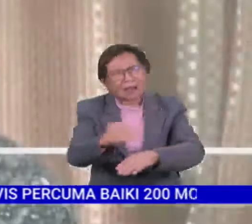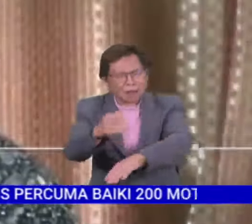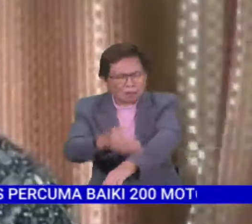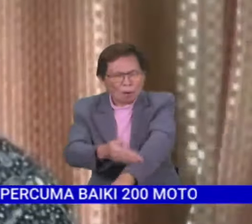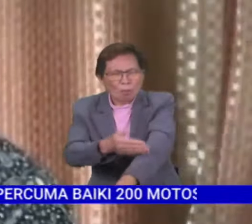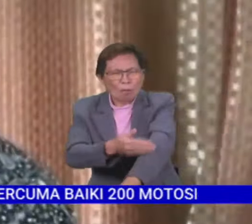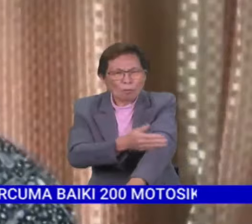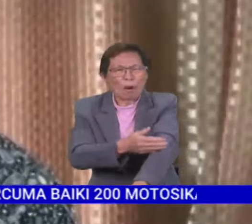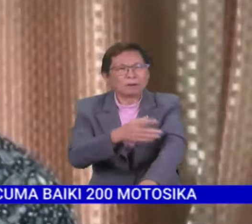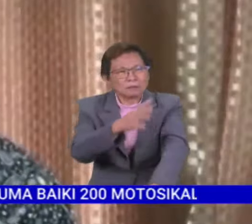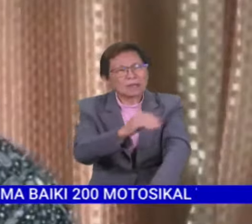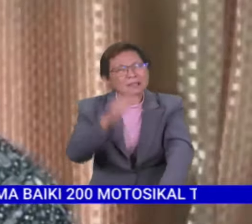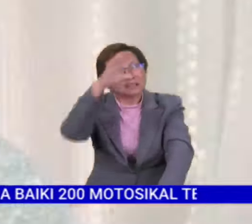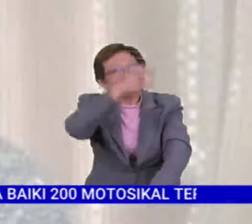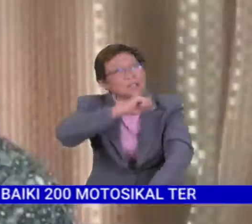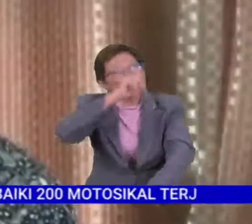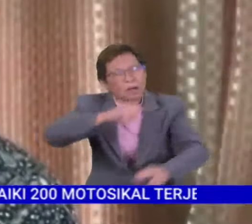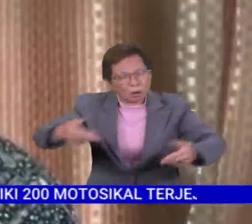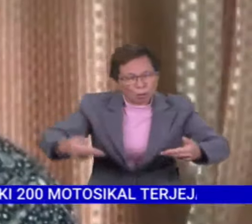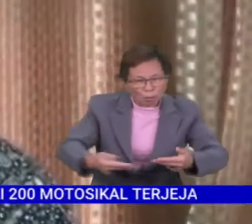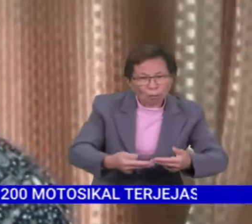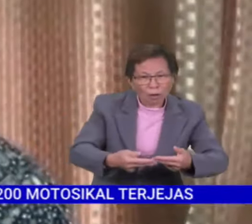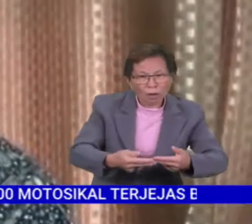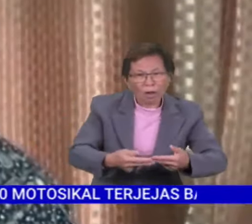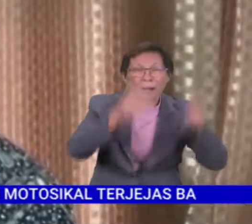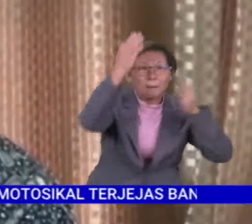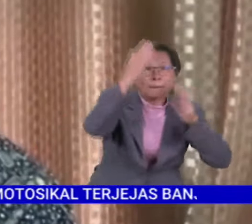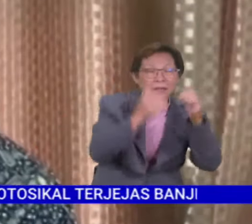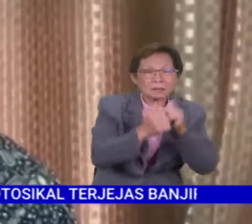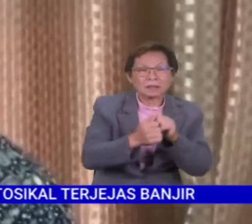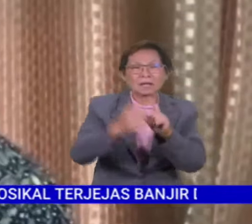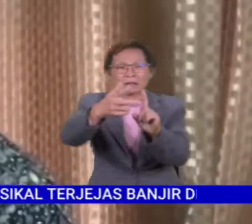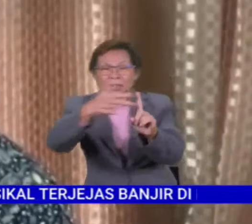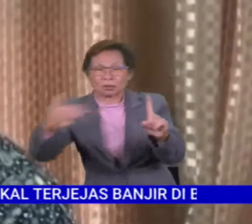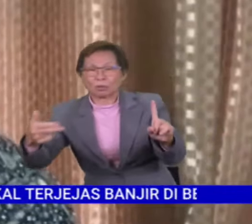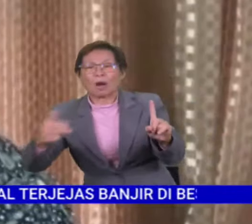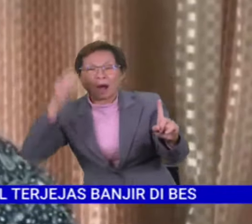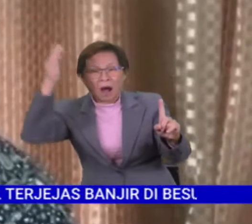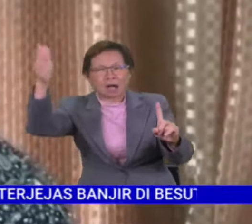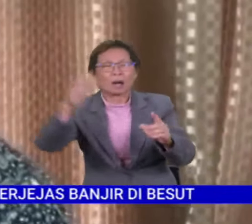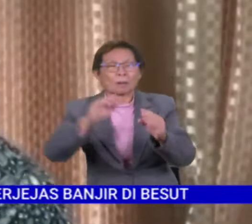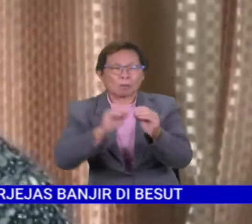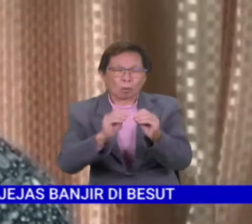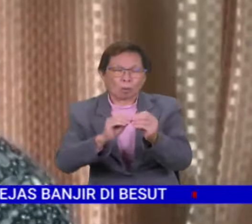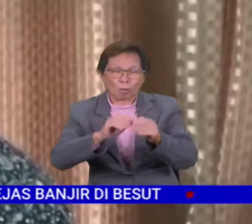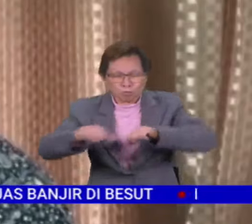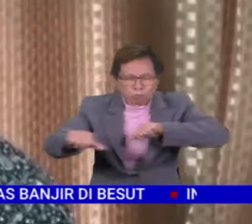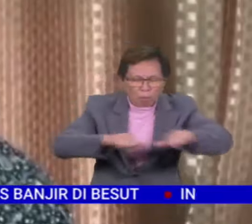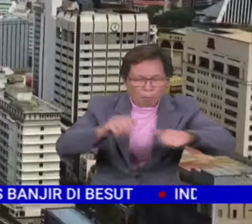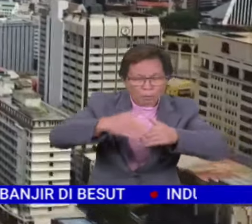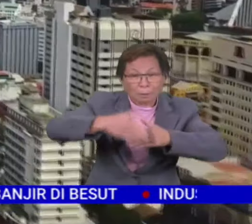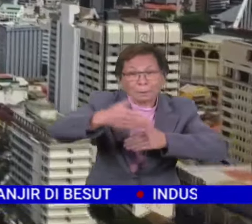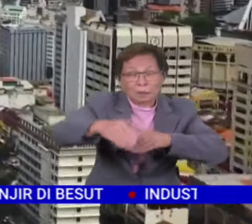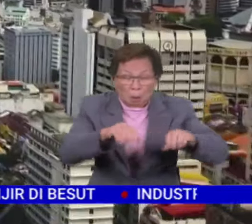dipertingkatkan. Kita jangkakan hubungan di antara Malaysia dan Indonesia akan menjadi lebih rancak selepas